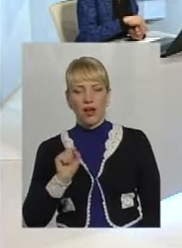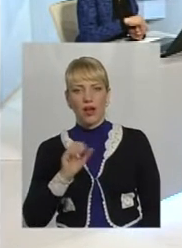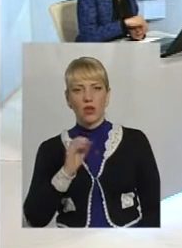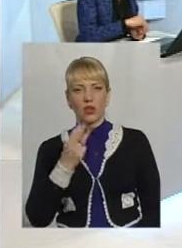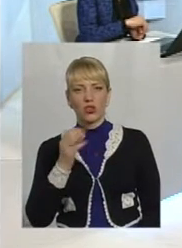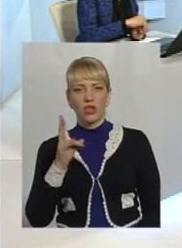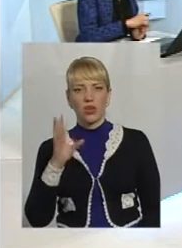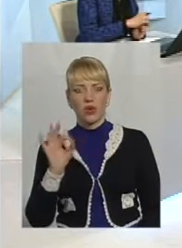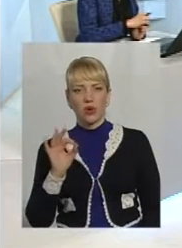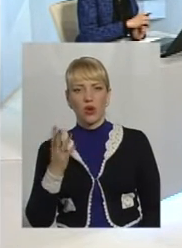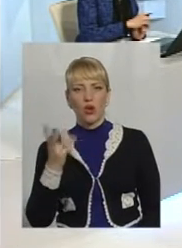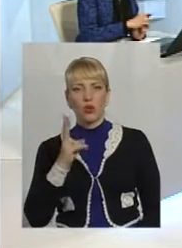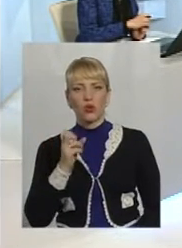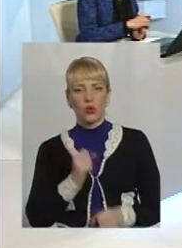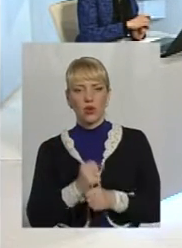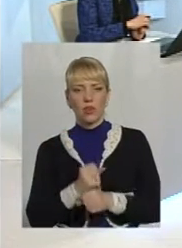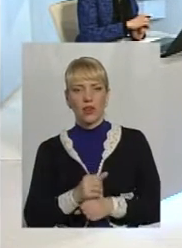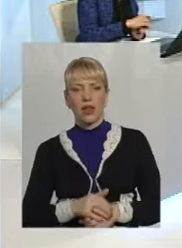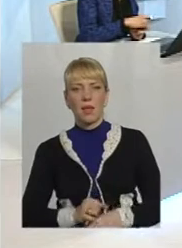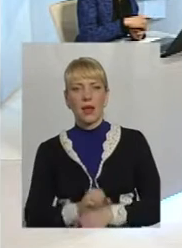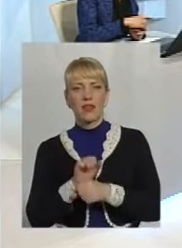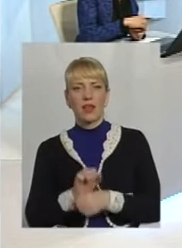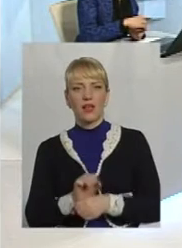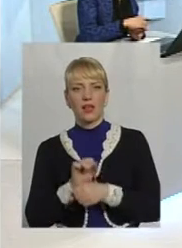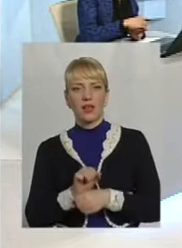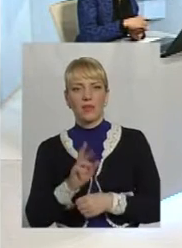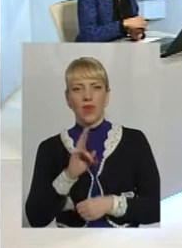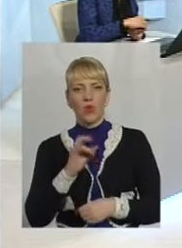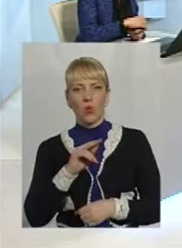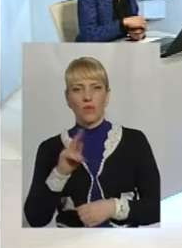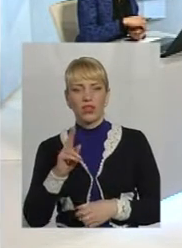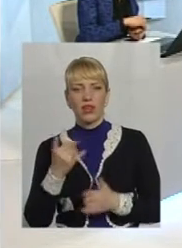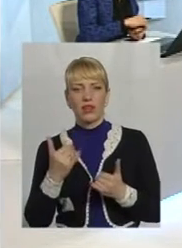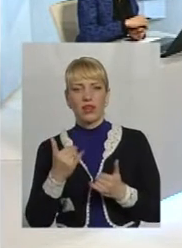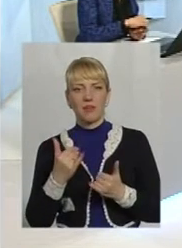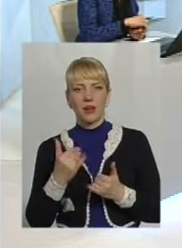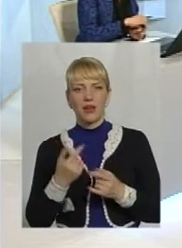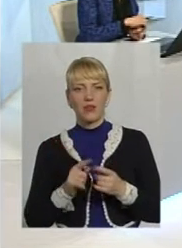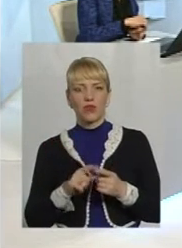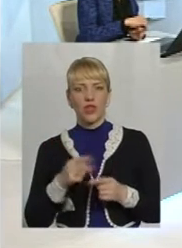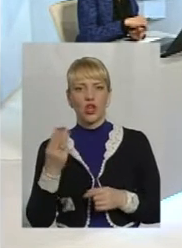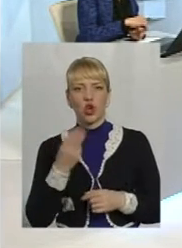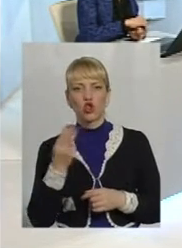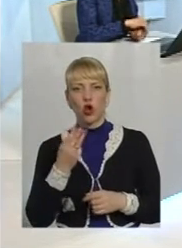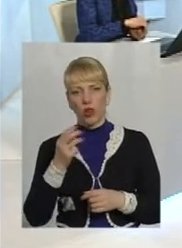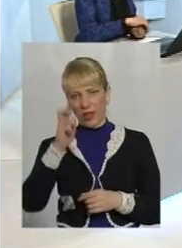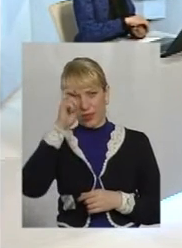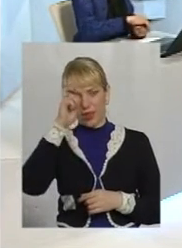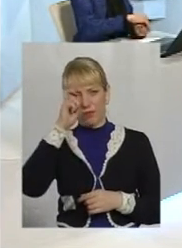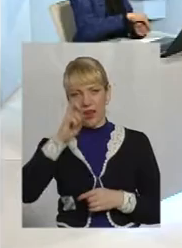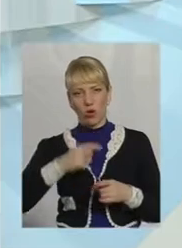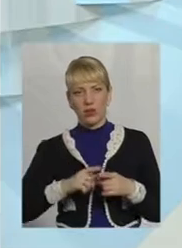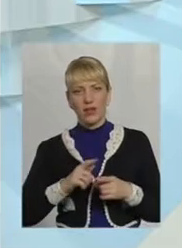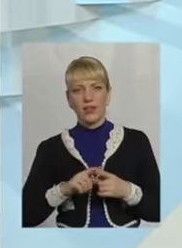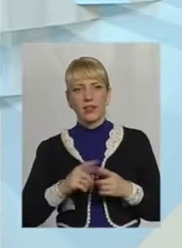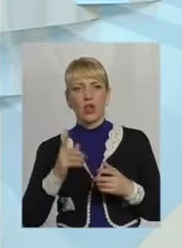Ющенко, з якими Майдани робили, возили в Одену Майдани, Янукович, а тепер прийшов цей шоколадний барон. Доки будете